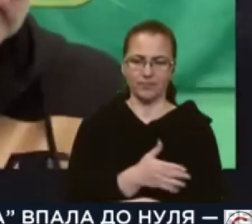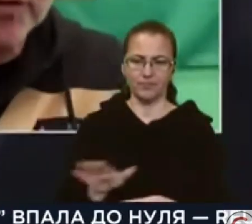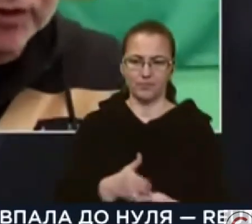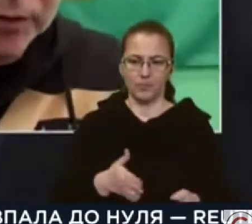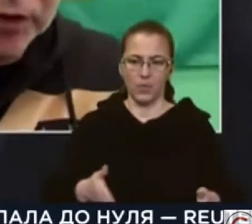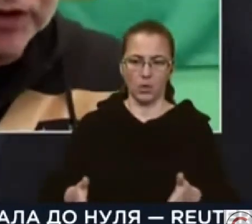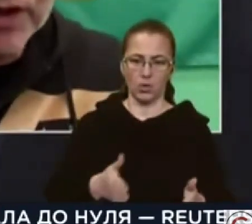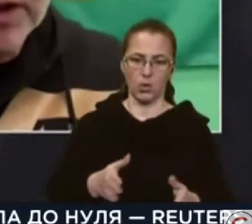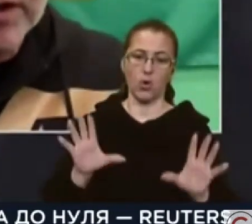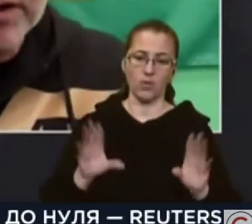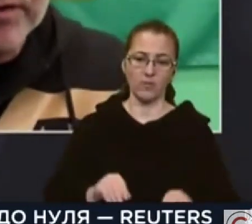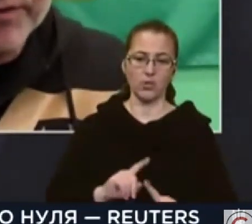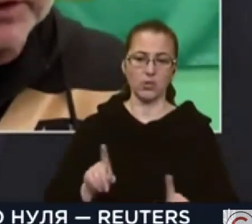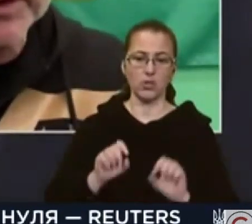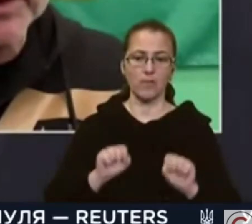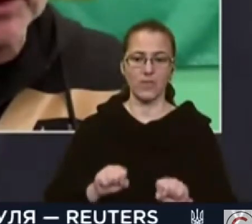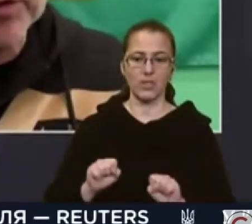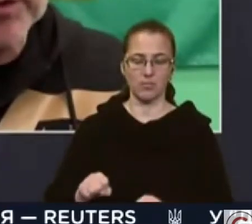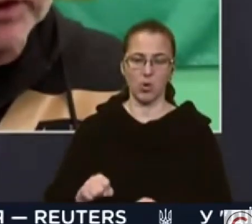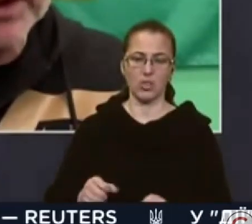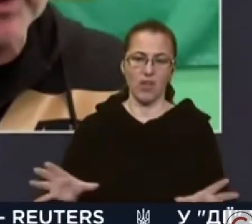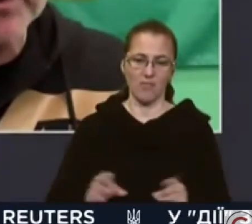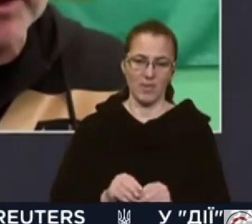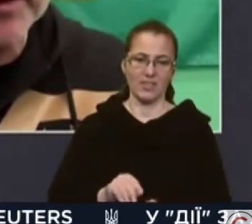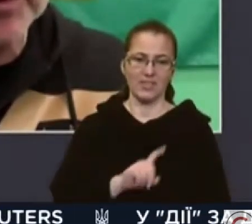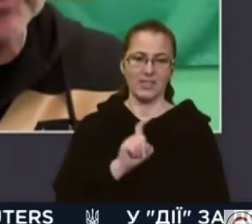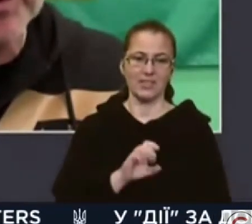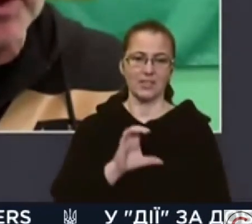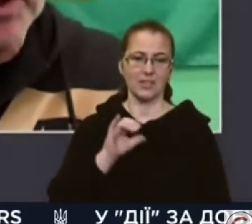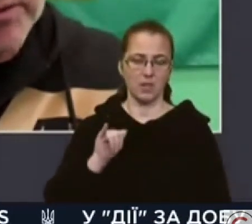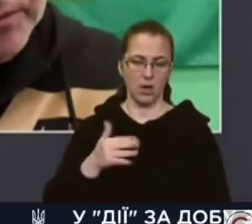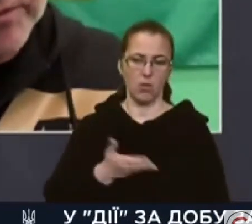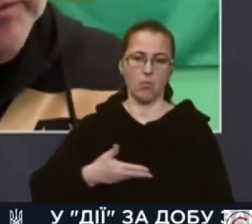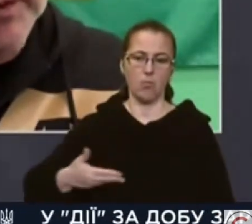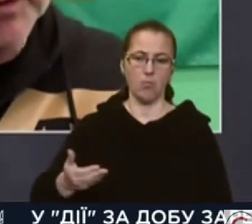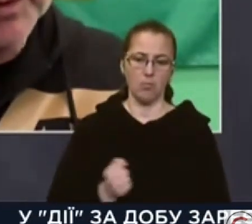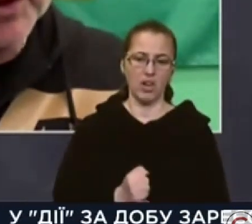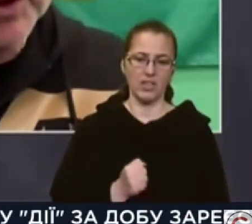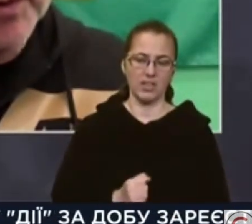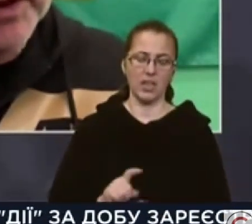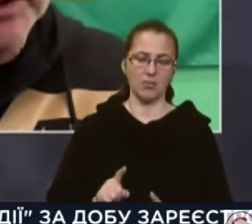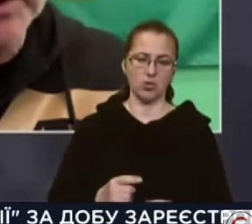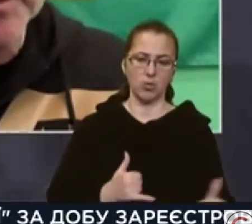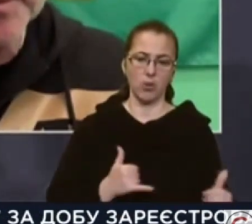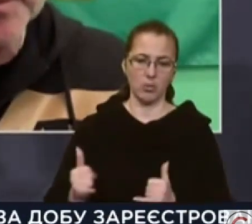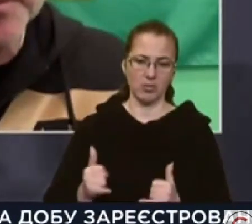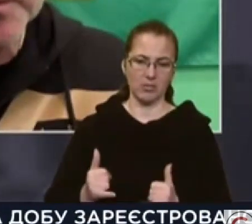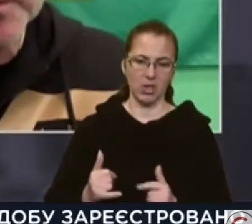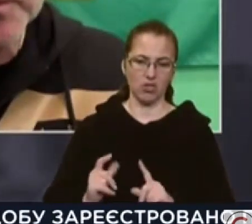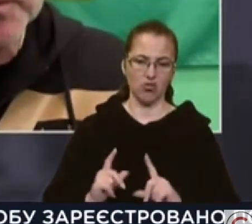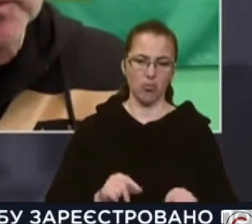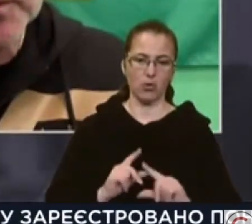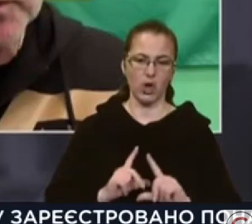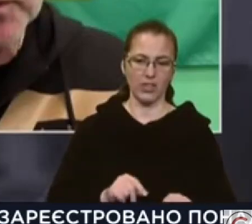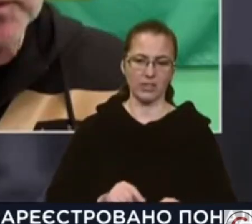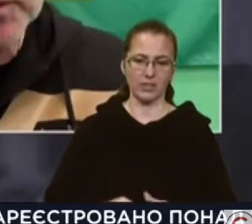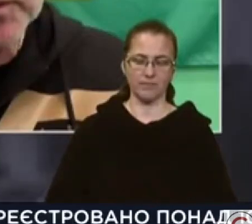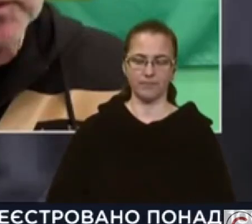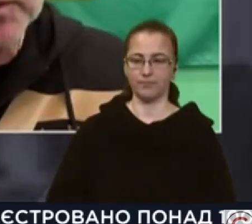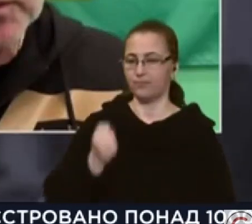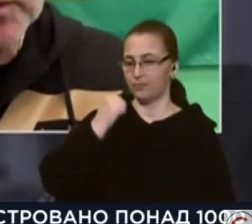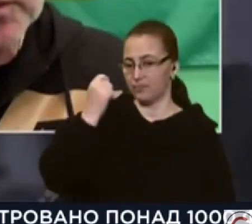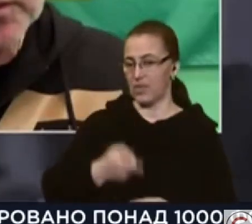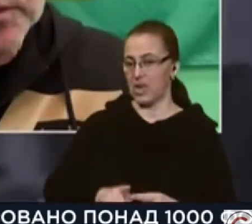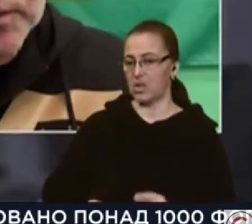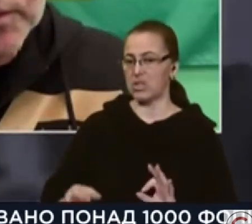трассу. Поэтому все, что возможно, вместе с ЗСУ мы делаем для того, чтобы обеспечить проезд. Дякую вам